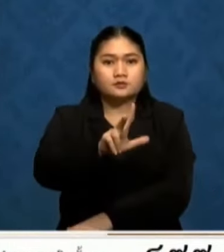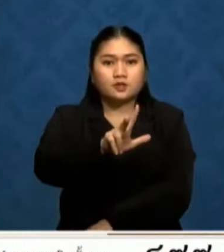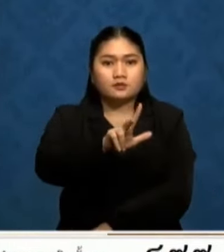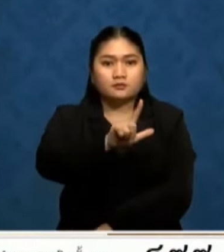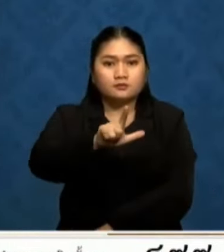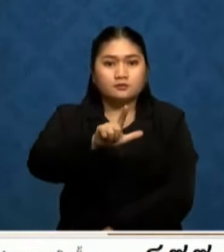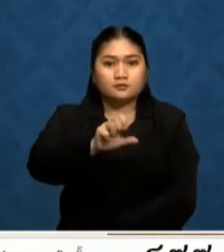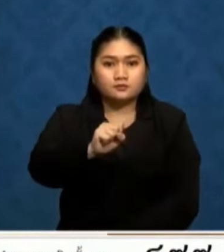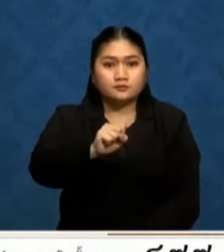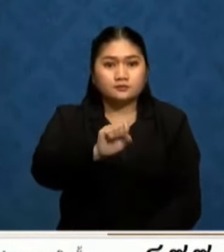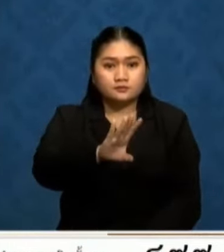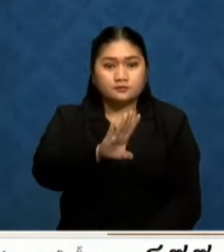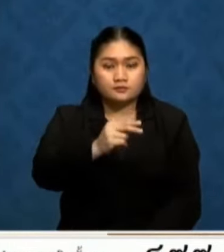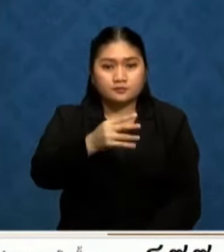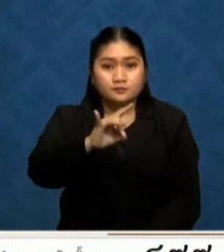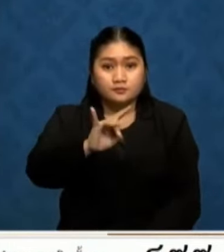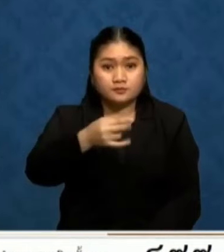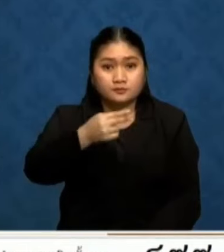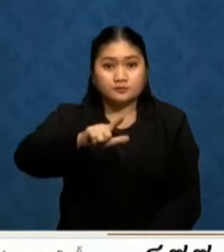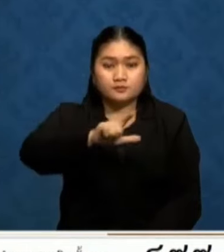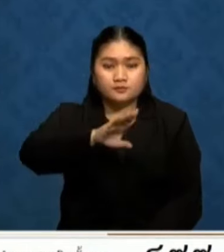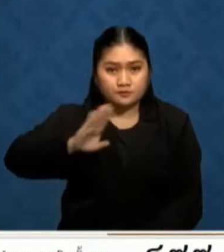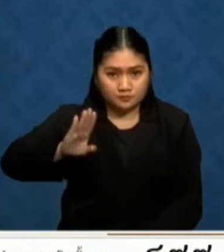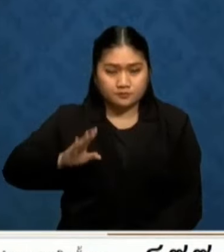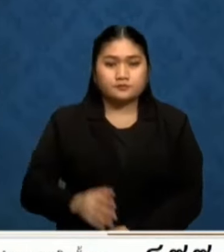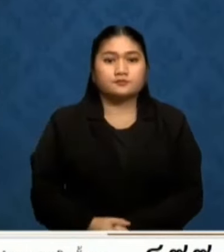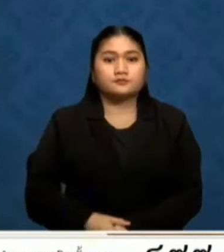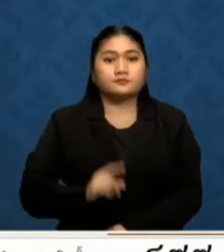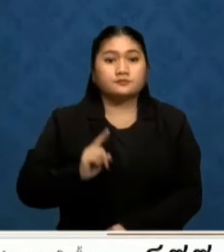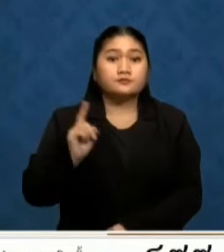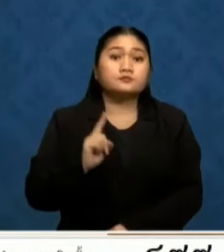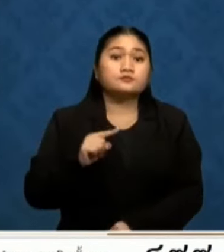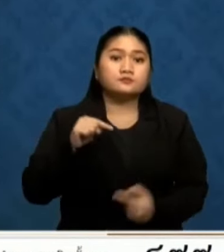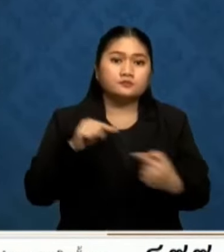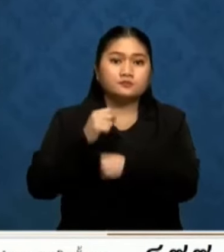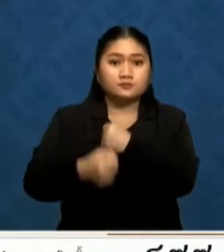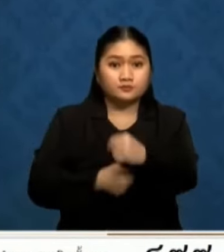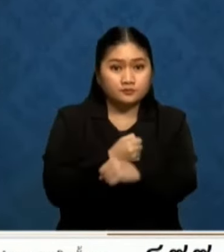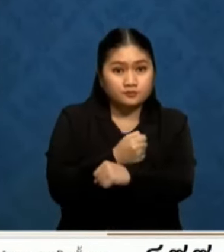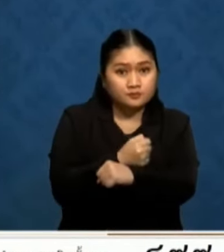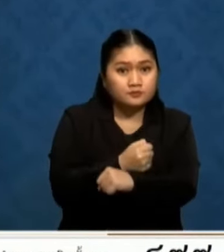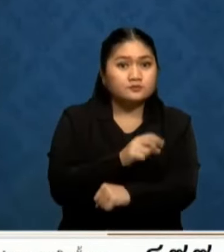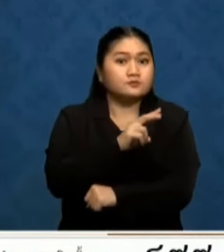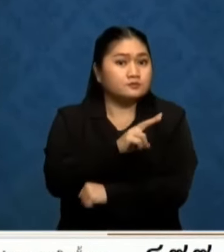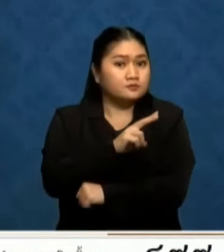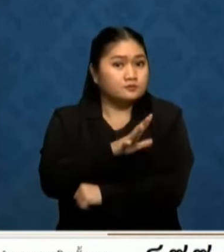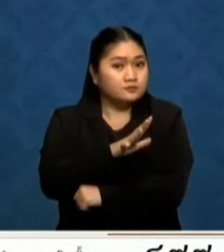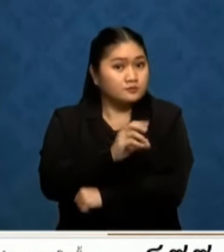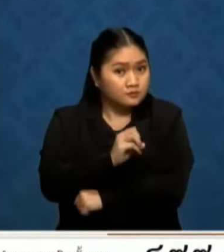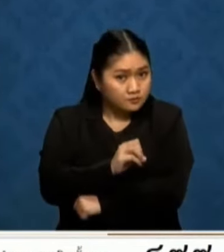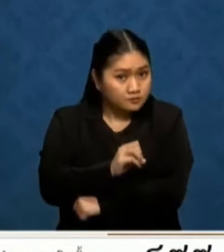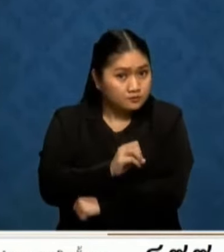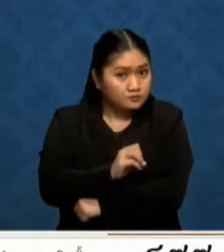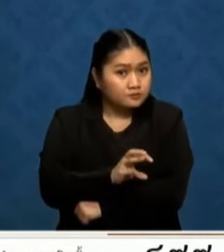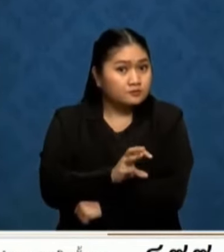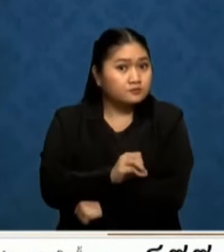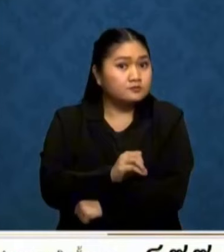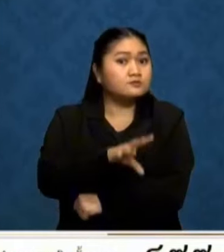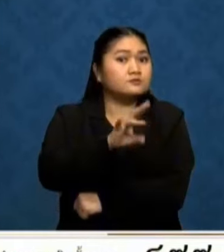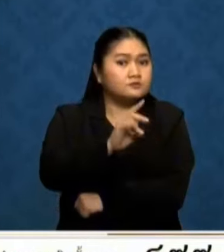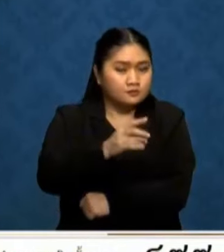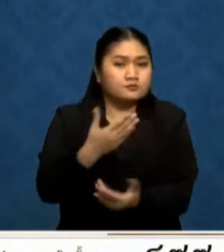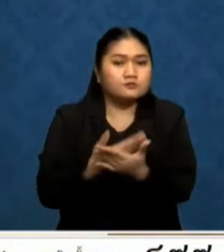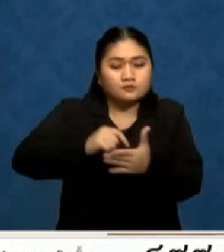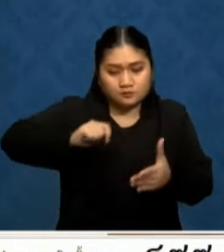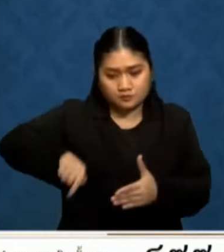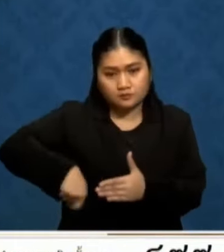48, 4,80, ลบาทจะทำให้ในปีงบประมาณพ.ส.2,027มีงบประมาณรายจ่าย